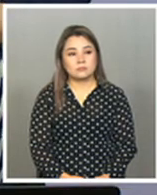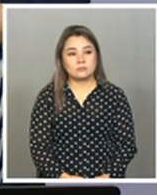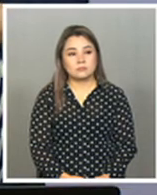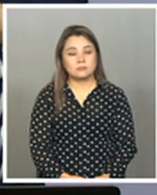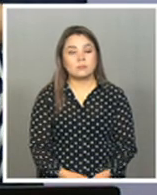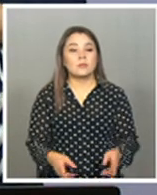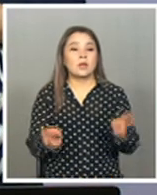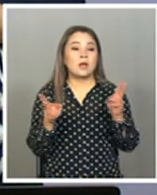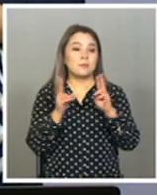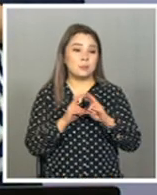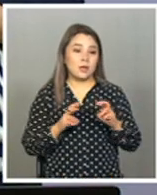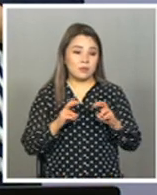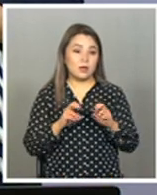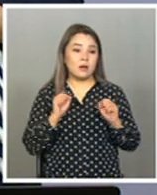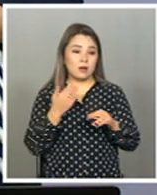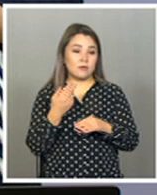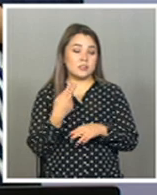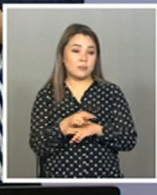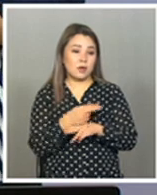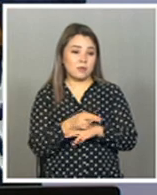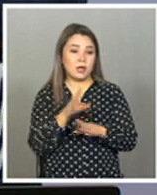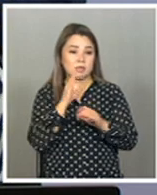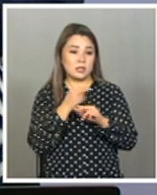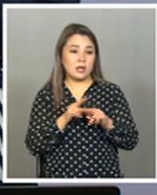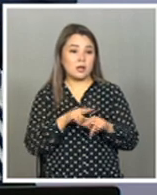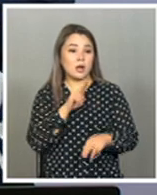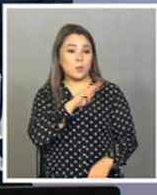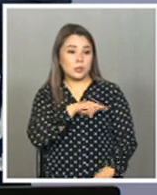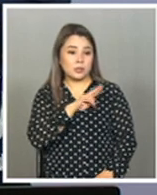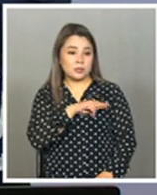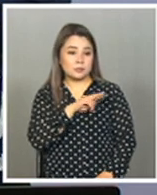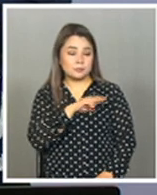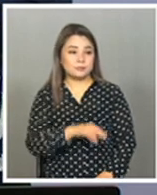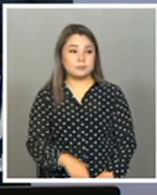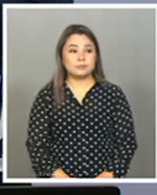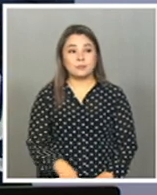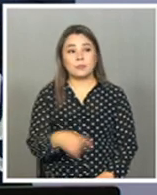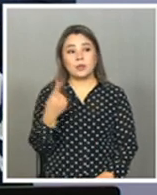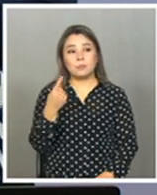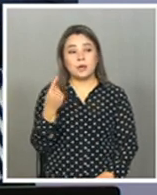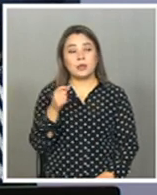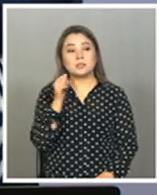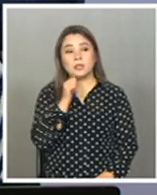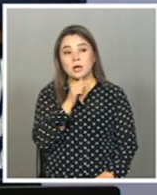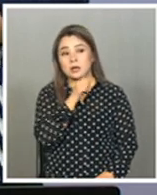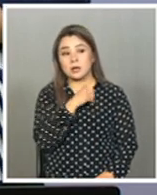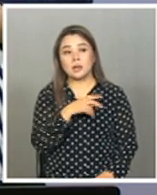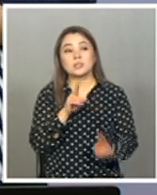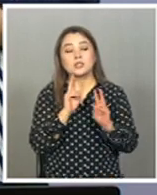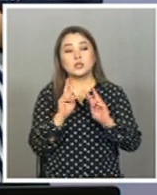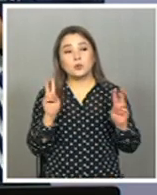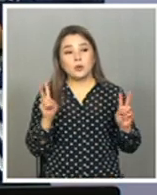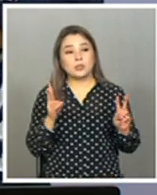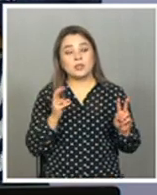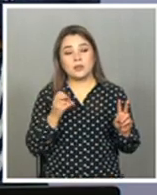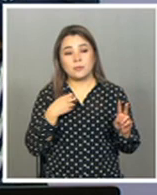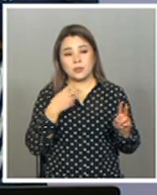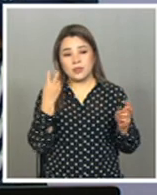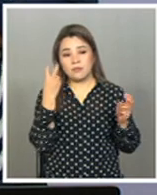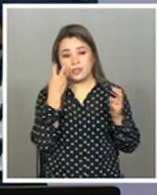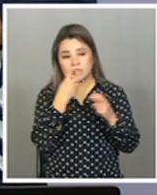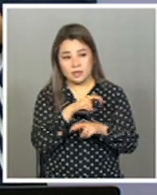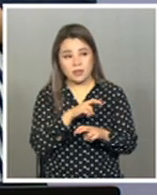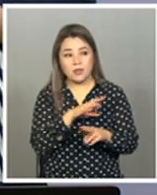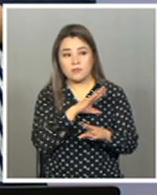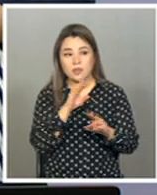Проверим, как вы справились с этой работой. Первая загадка. Никто меня не видит, а